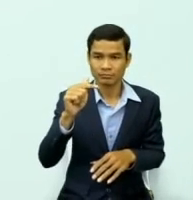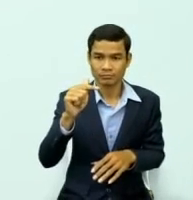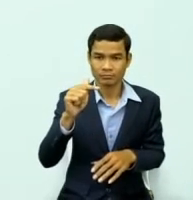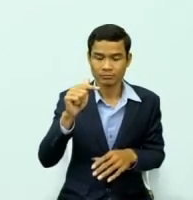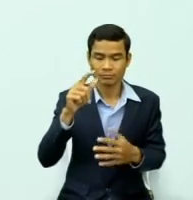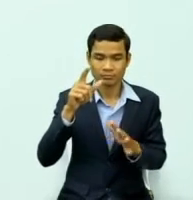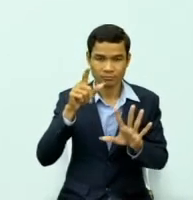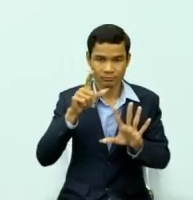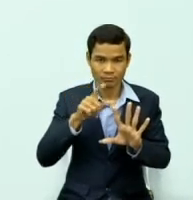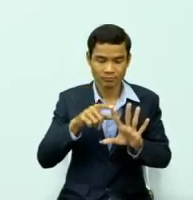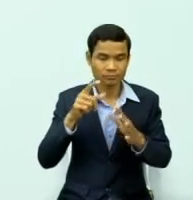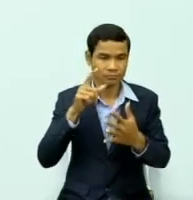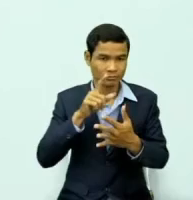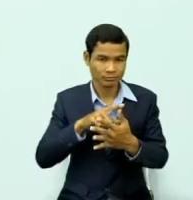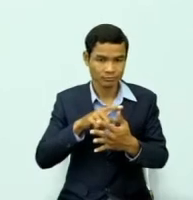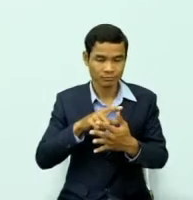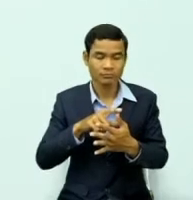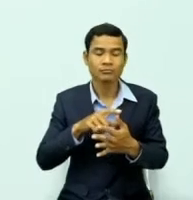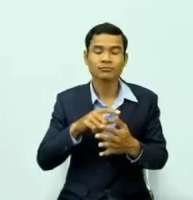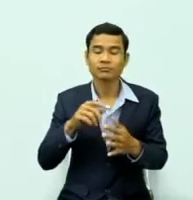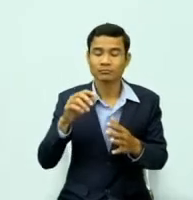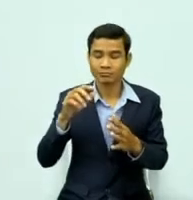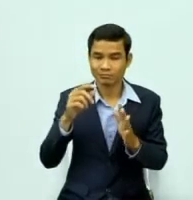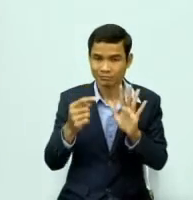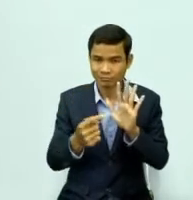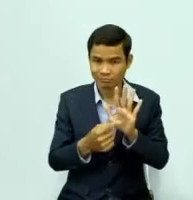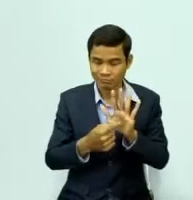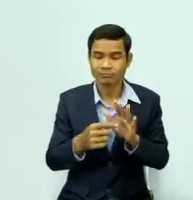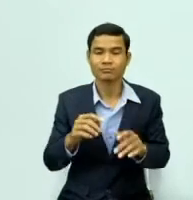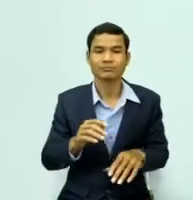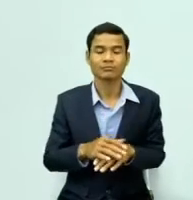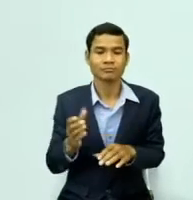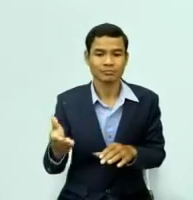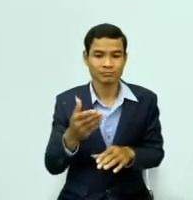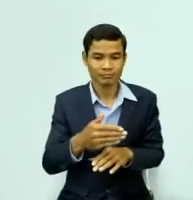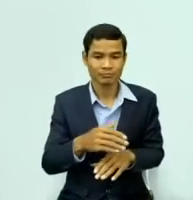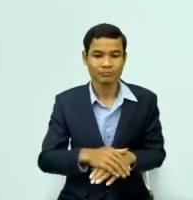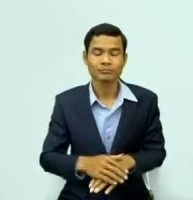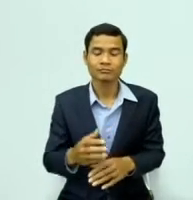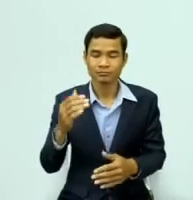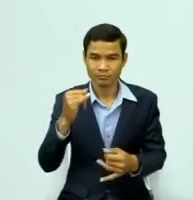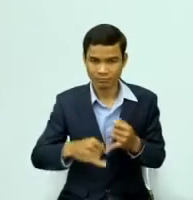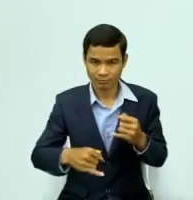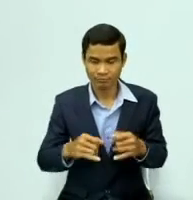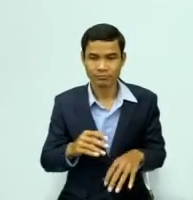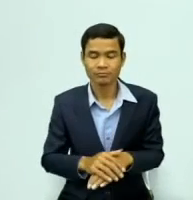ó ngò ngó ngò. Chà, chóng cao kế.